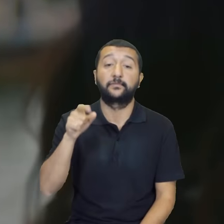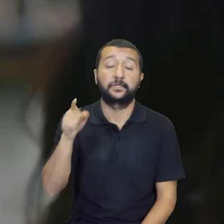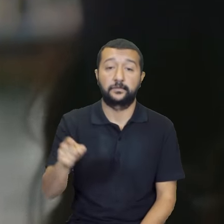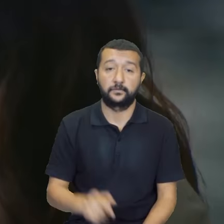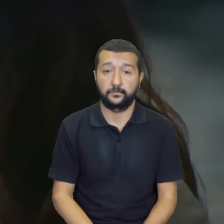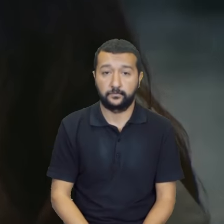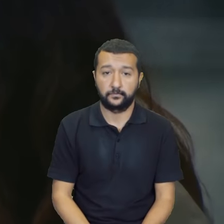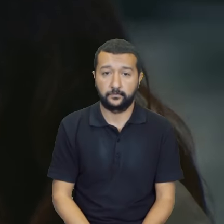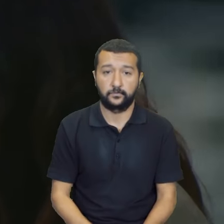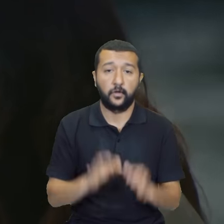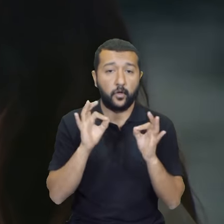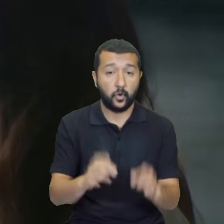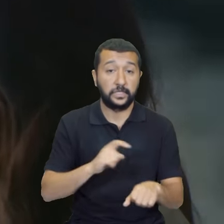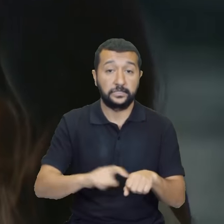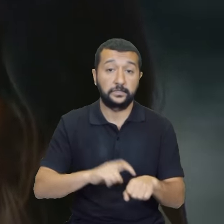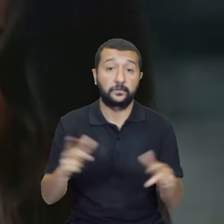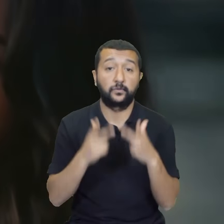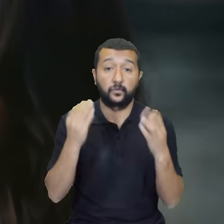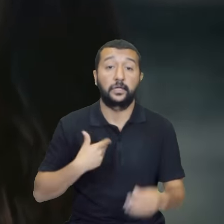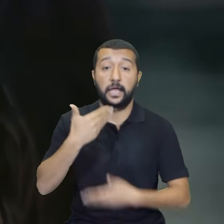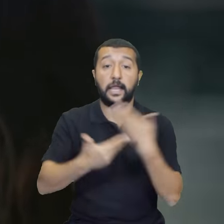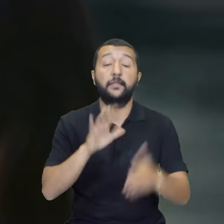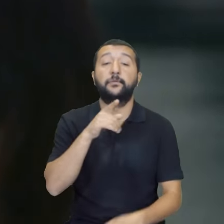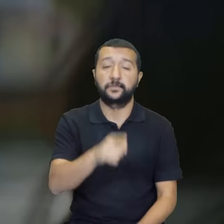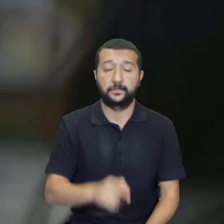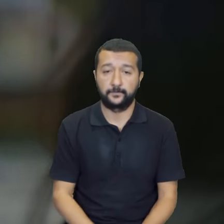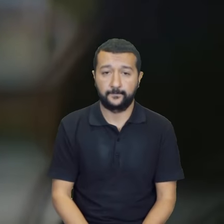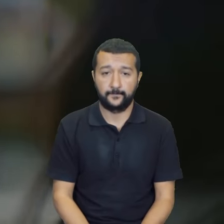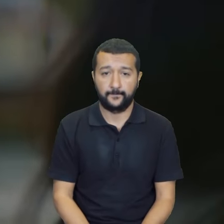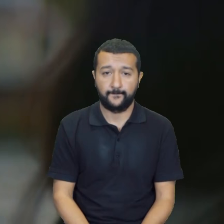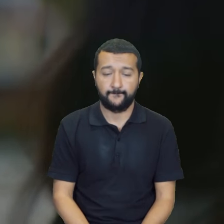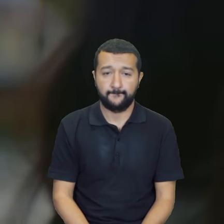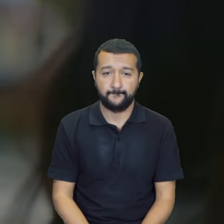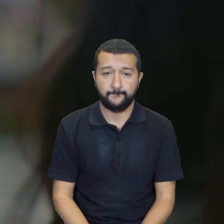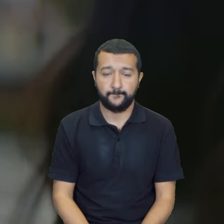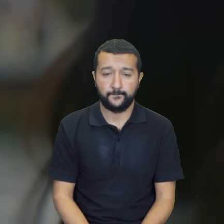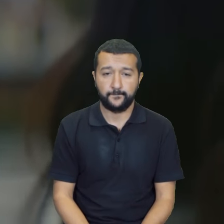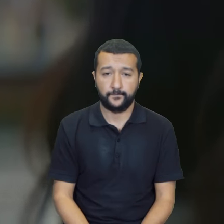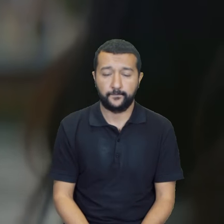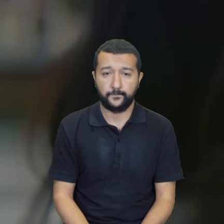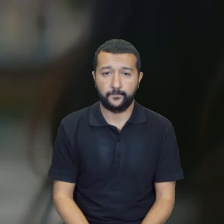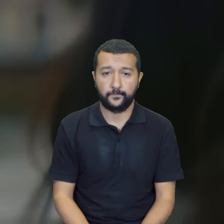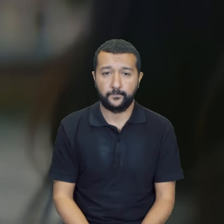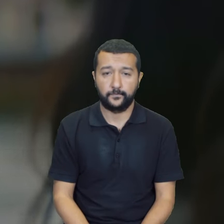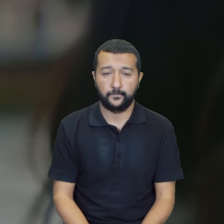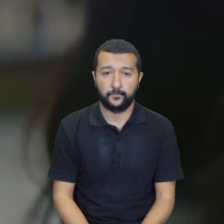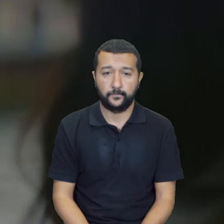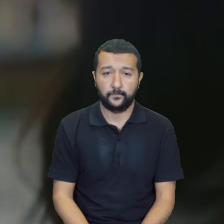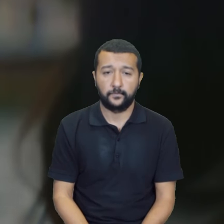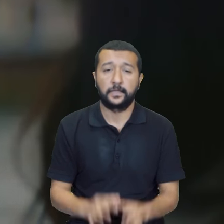vermedi ki. Ya öyle sinirliydi ki anlatamam sana. Tarık tahmin ediyor gibi.